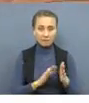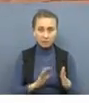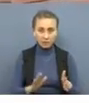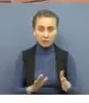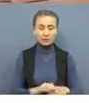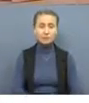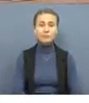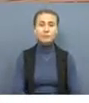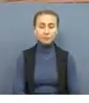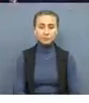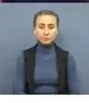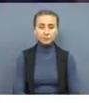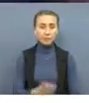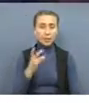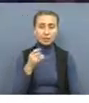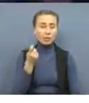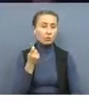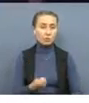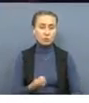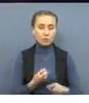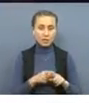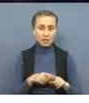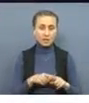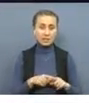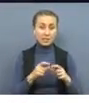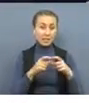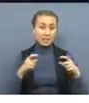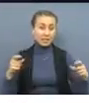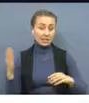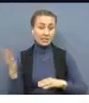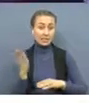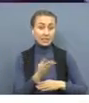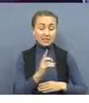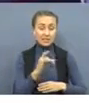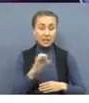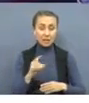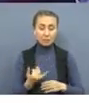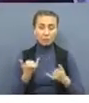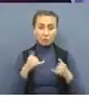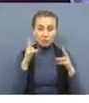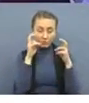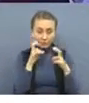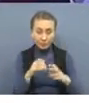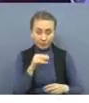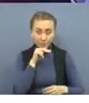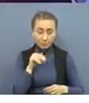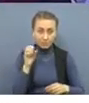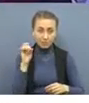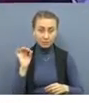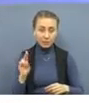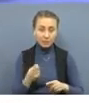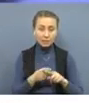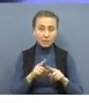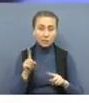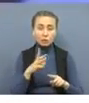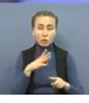достаточно. Недешево обошлись эти сабли, говорят музейные работники. Экспонаты уже прошли экспертизу и есть доподлинное подтверждение, что